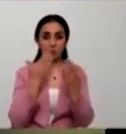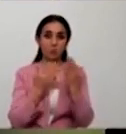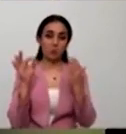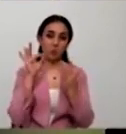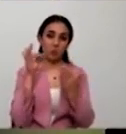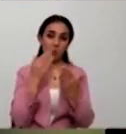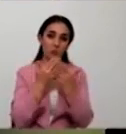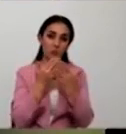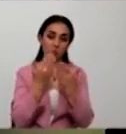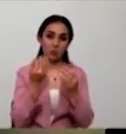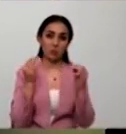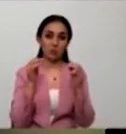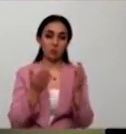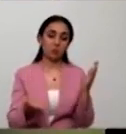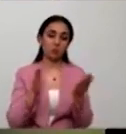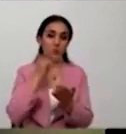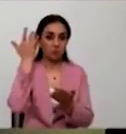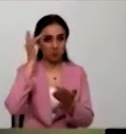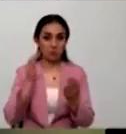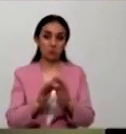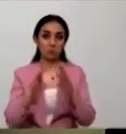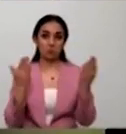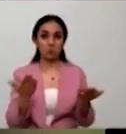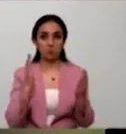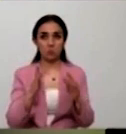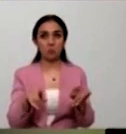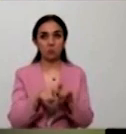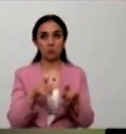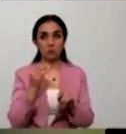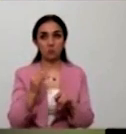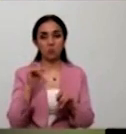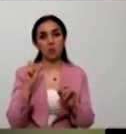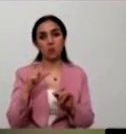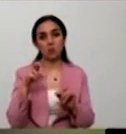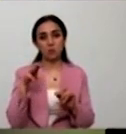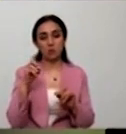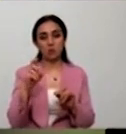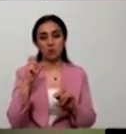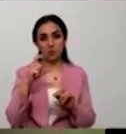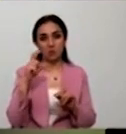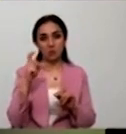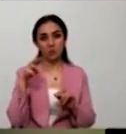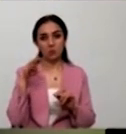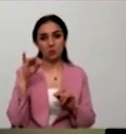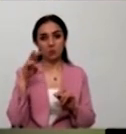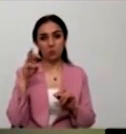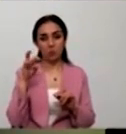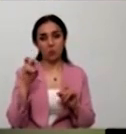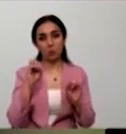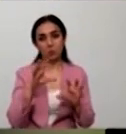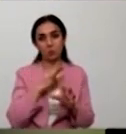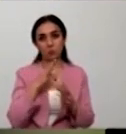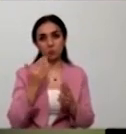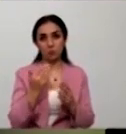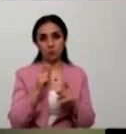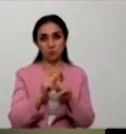oid sahifasini tasodifan ochadigan bo'lsangiz, u holda bizda ehtimol so'zi sizda, demak, birinchi so'z